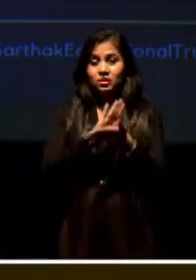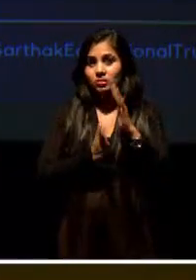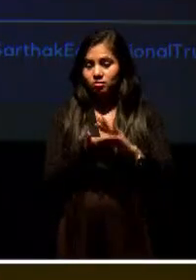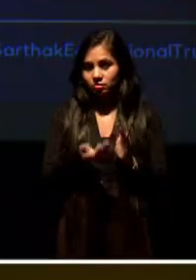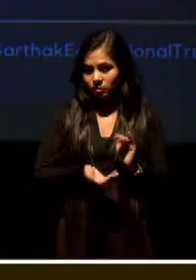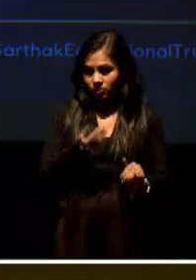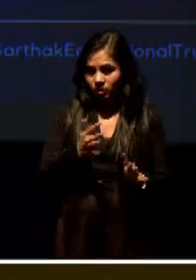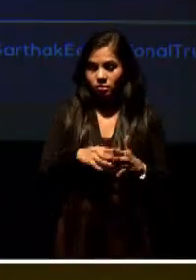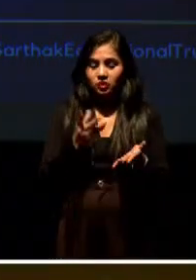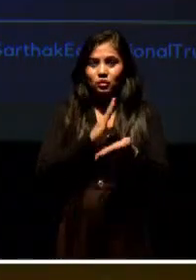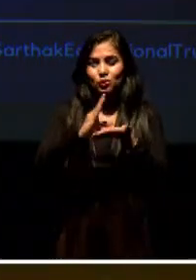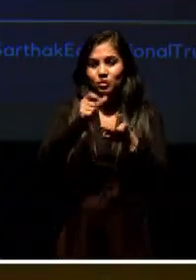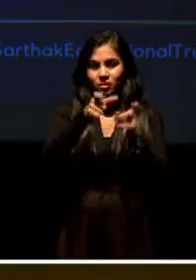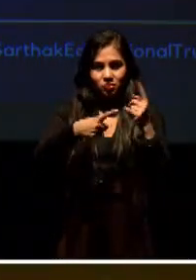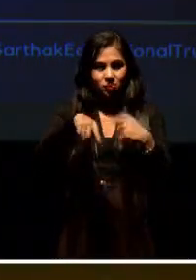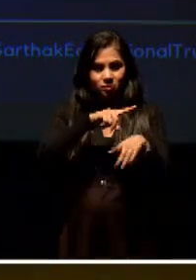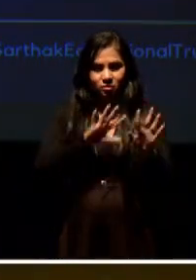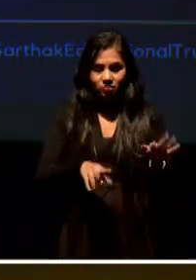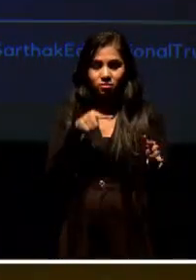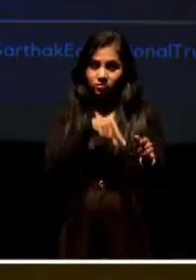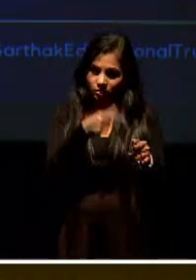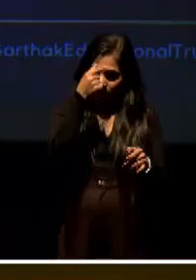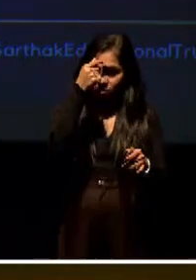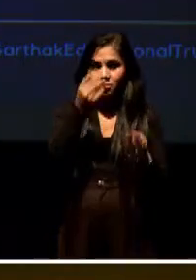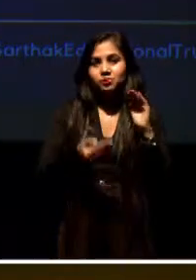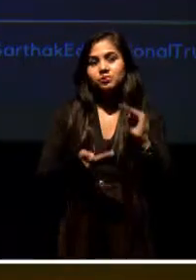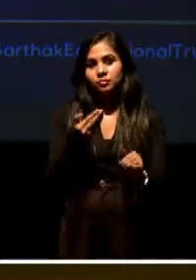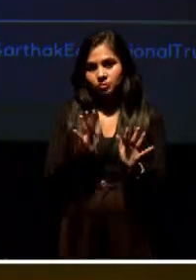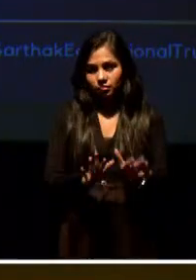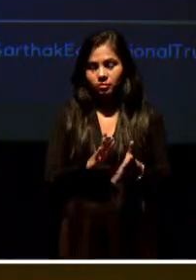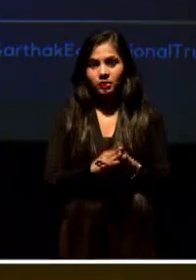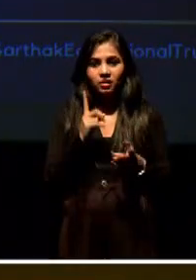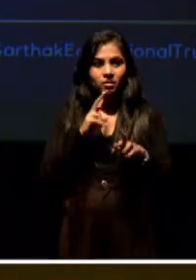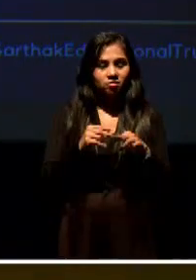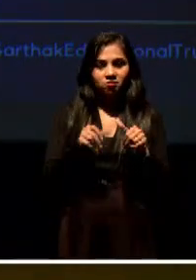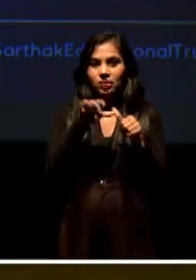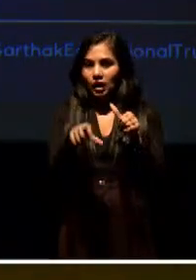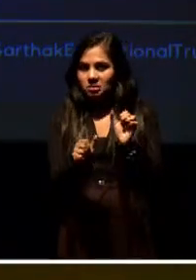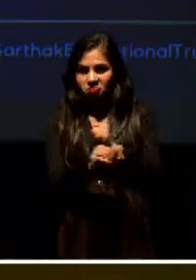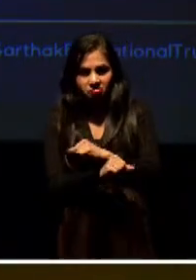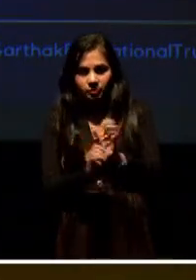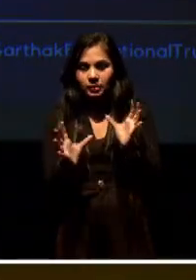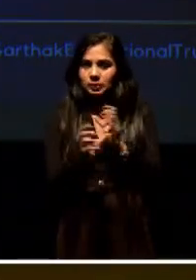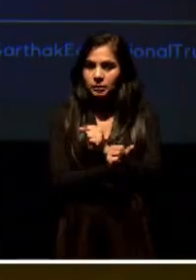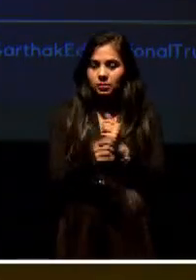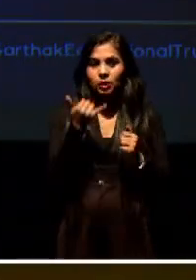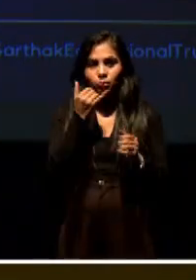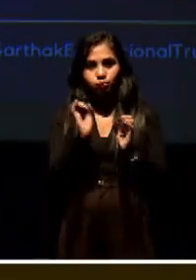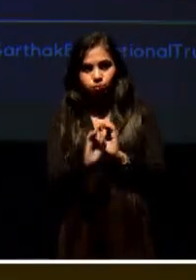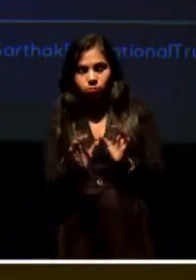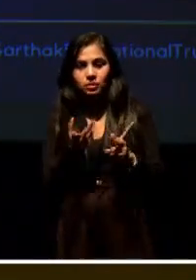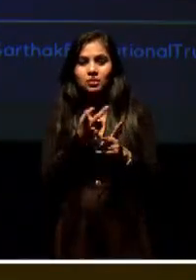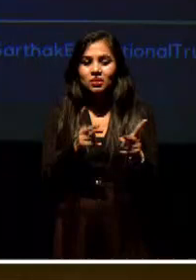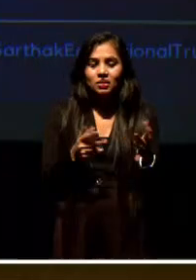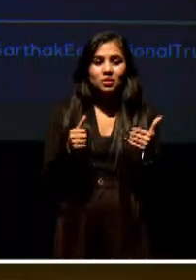ख़ास करके जो रूरल एरियाज़ में हैं, सेमी अर्बन एरियाज़ में हैं, कई बार उनके पास इंटरनेट एक्सेस नहीं है, वो मोबाइल या स्मार्टफोन या